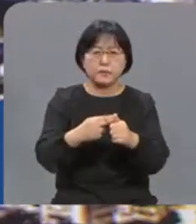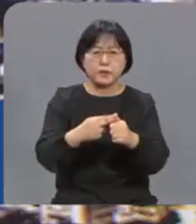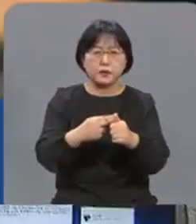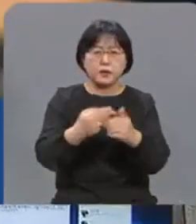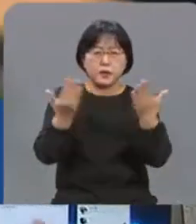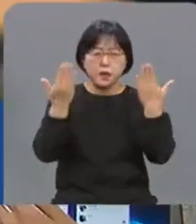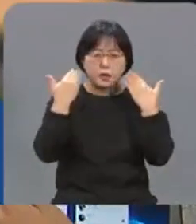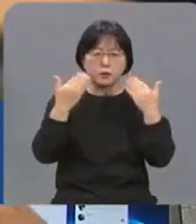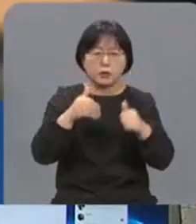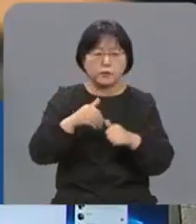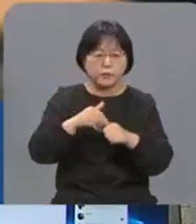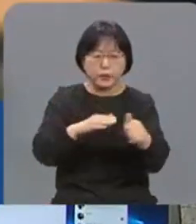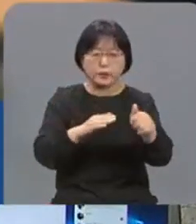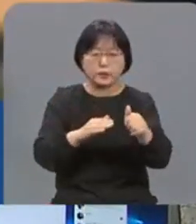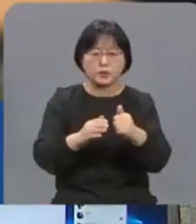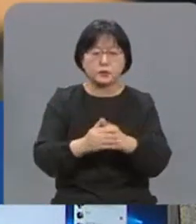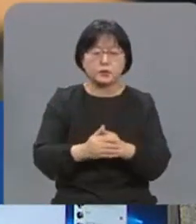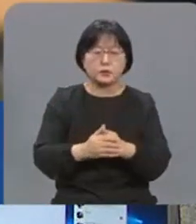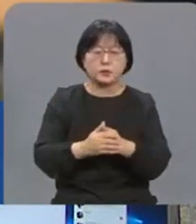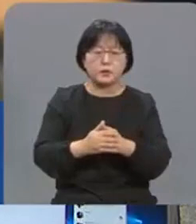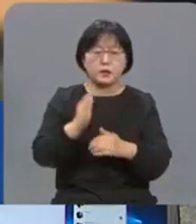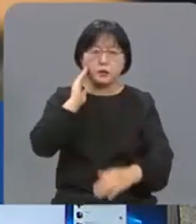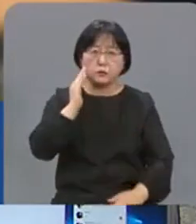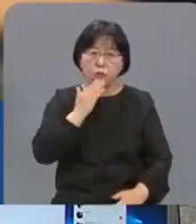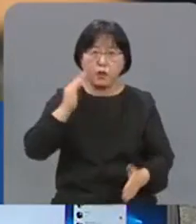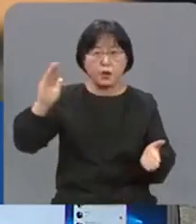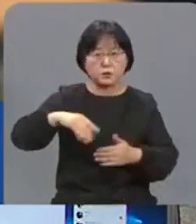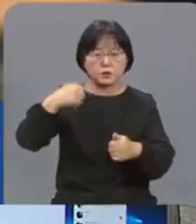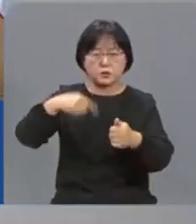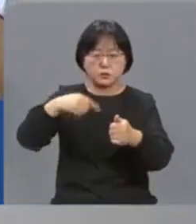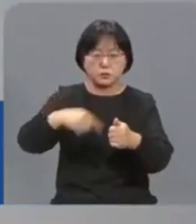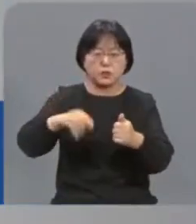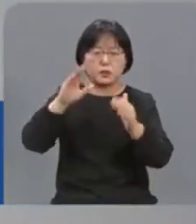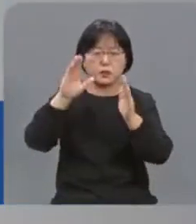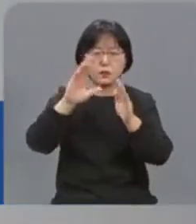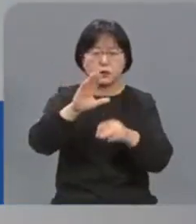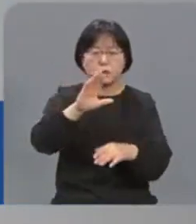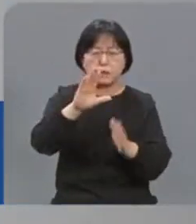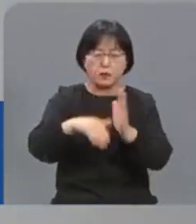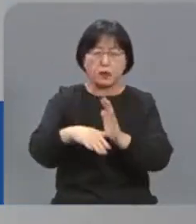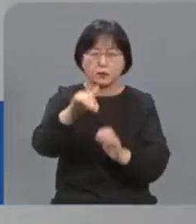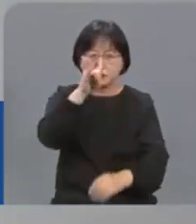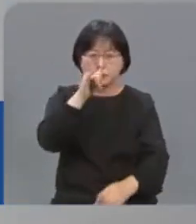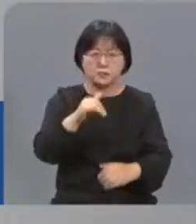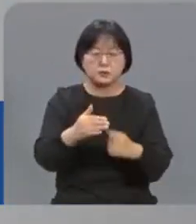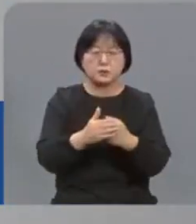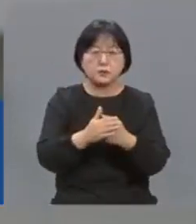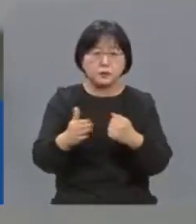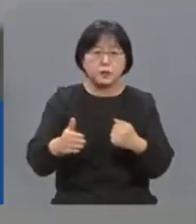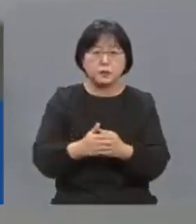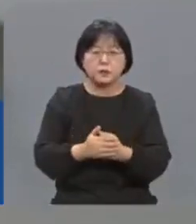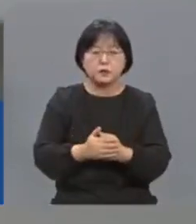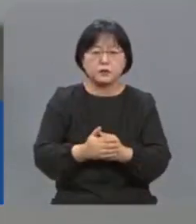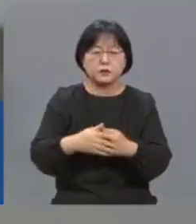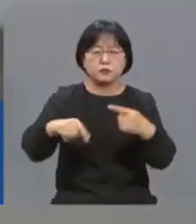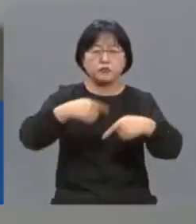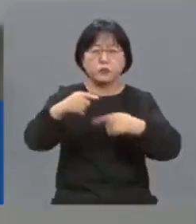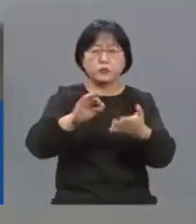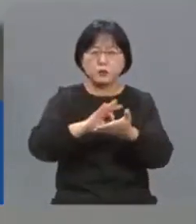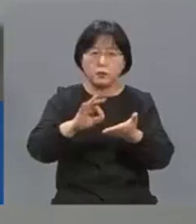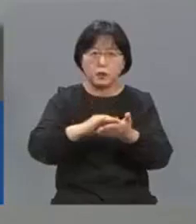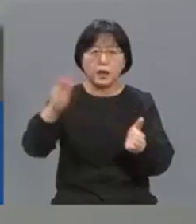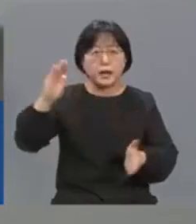그냥 학교에 발령을 받으셔서 이제 농학생을 지도하셔야 되는 상황이 오는 거예요. 그러면 수어를